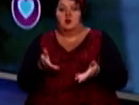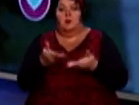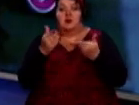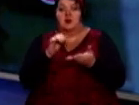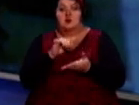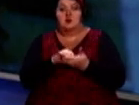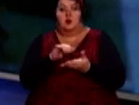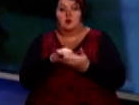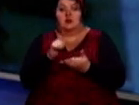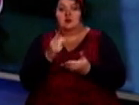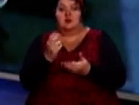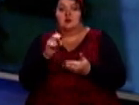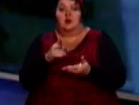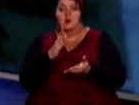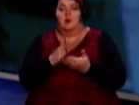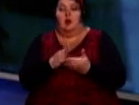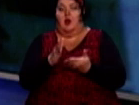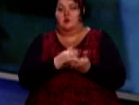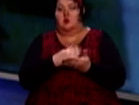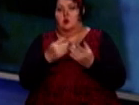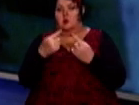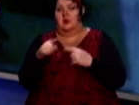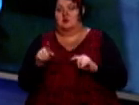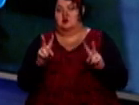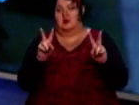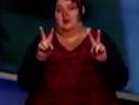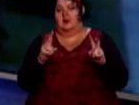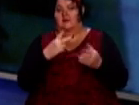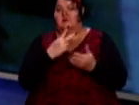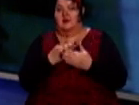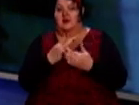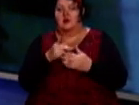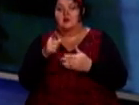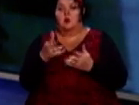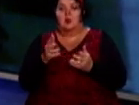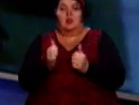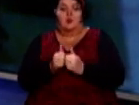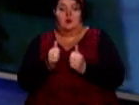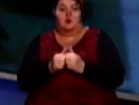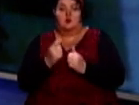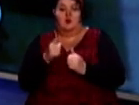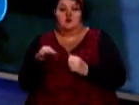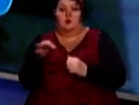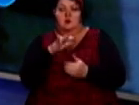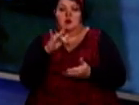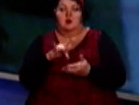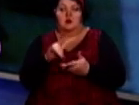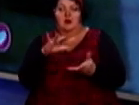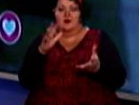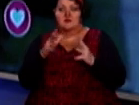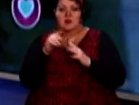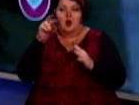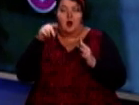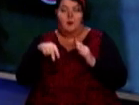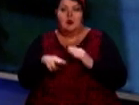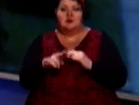ЦНАП має абсолютно інший вигляд, ніж в тому обласному центрі, який поряд. В одному із обласних центрів це взагалі підземна